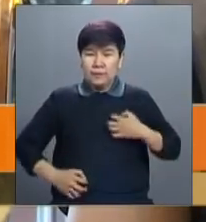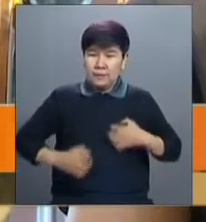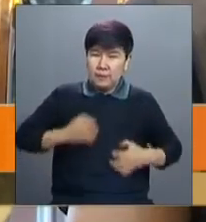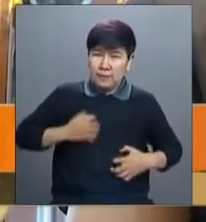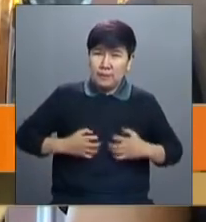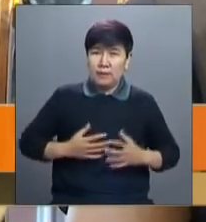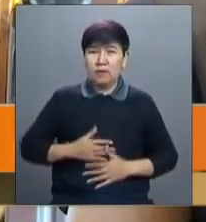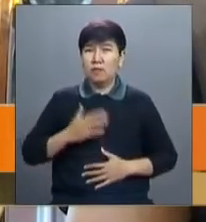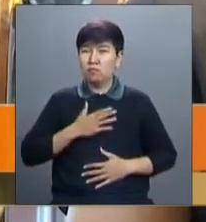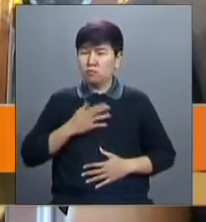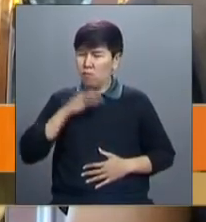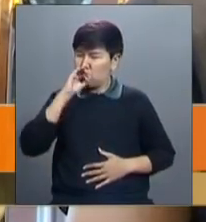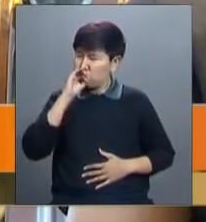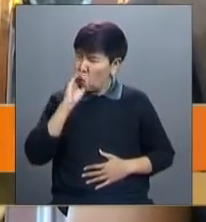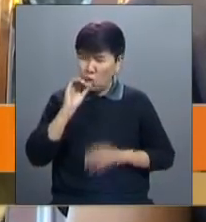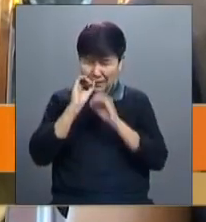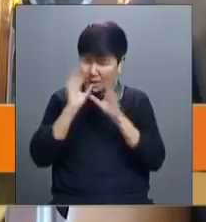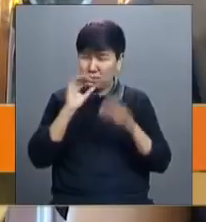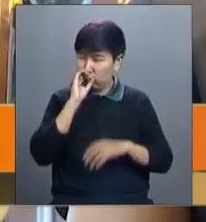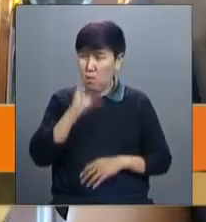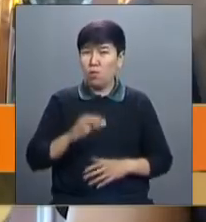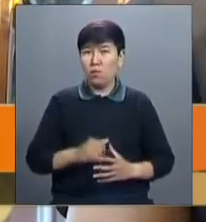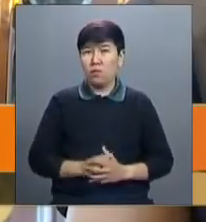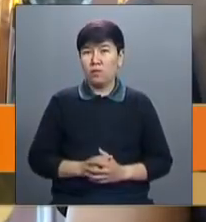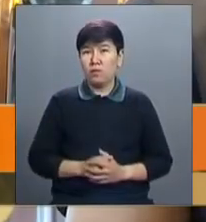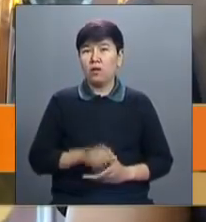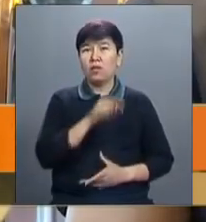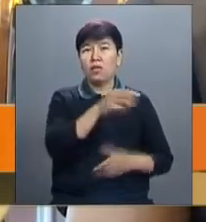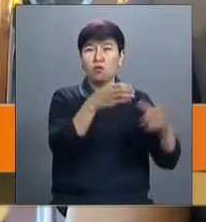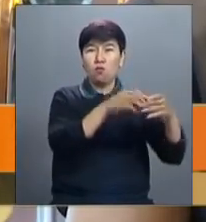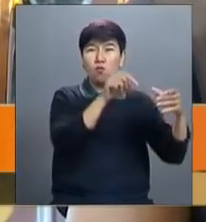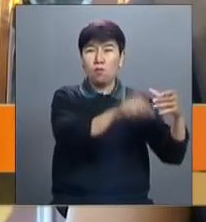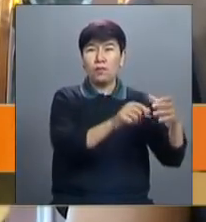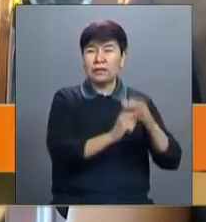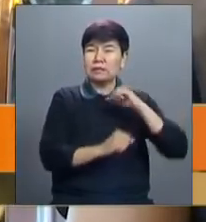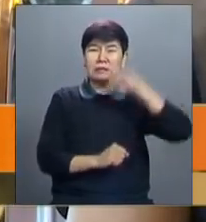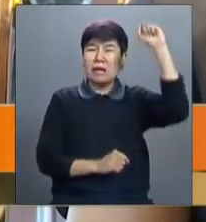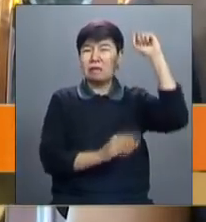มยังยืนยันวันนี้พลังประชารัฐไม่มีวันชนะ